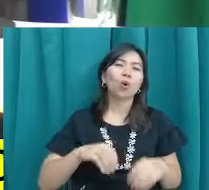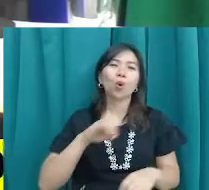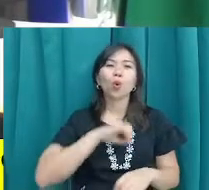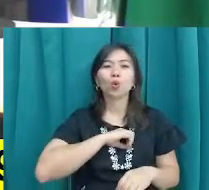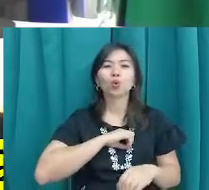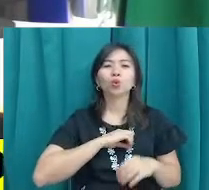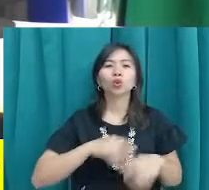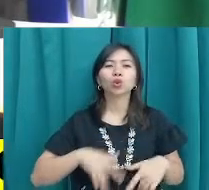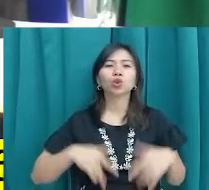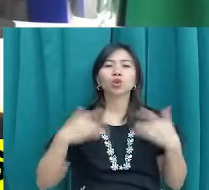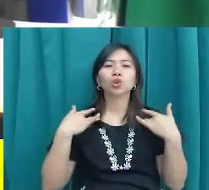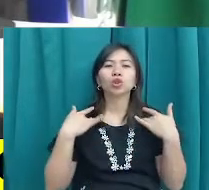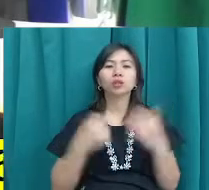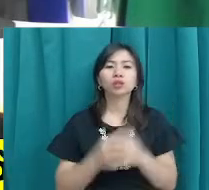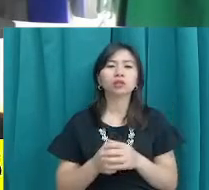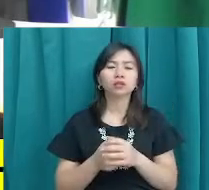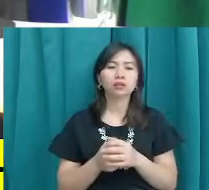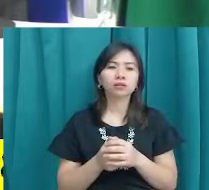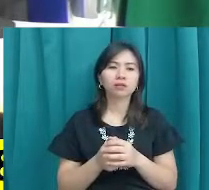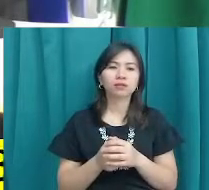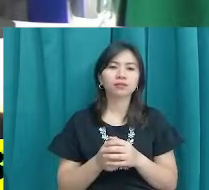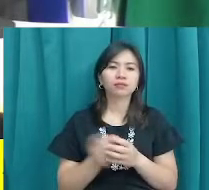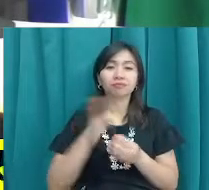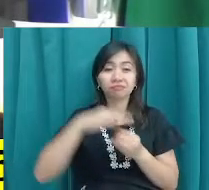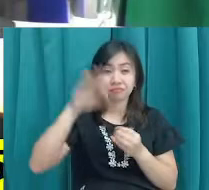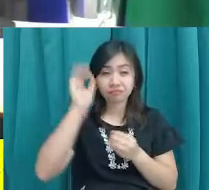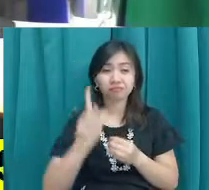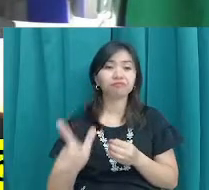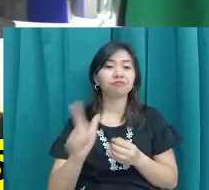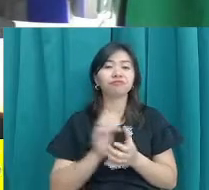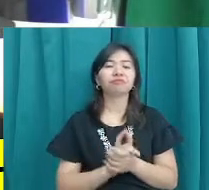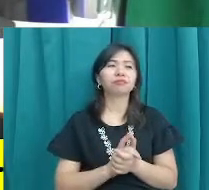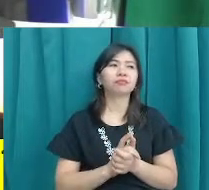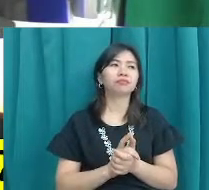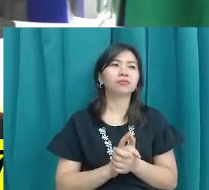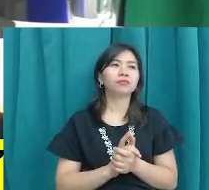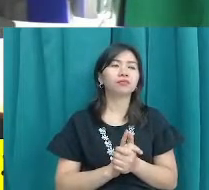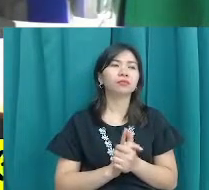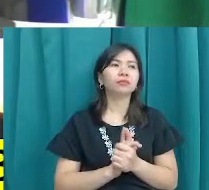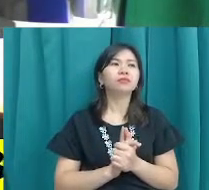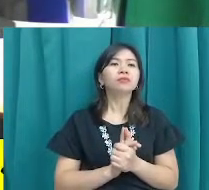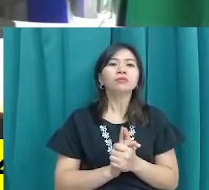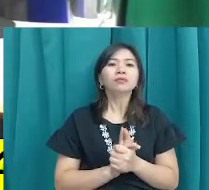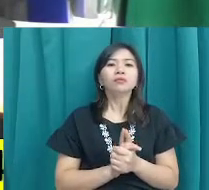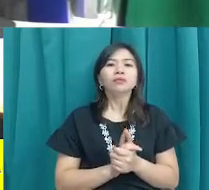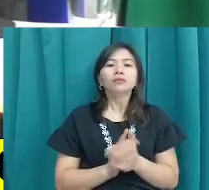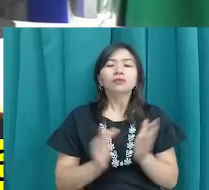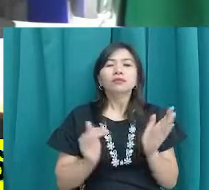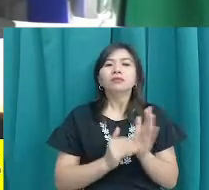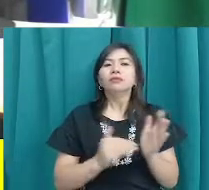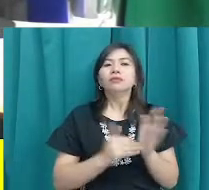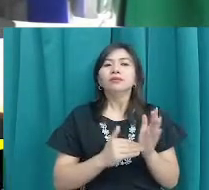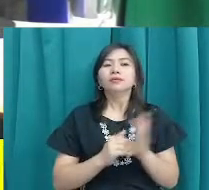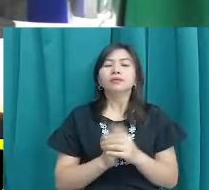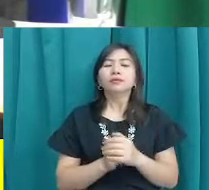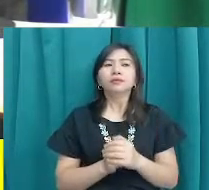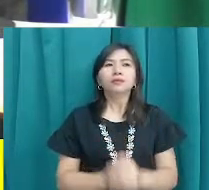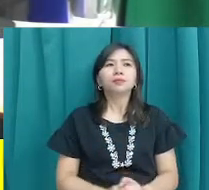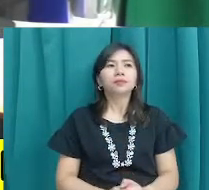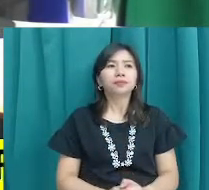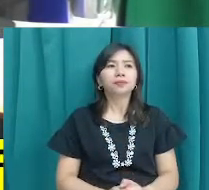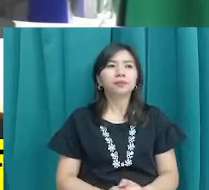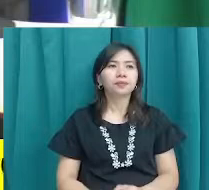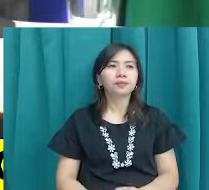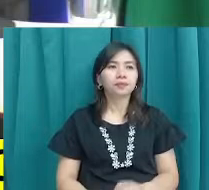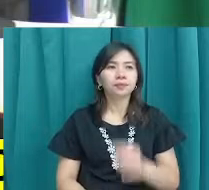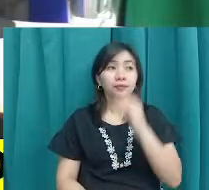Naintindihan mo ba ang pagpapakamatay spiritual? That was legitness. You see? Ito yan eh. Ito, itong pag mga... Dilipat ko sa